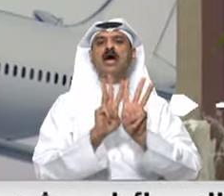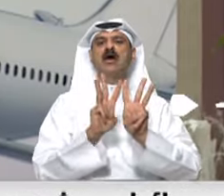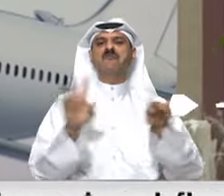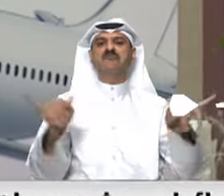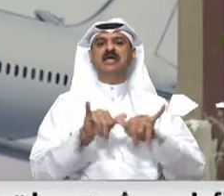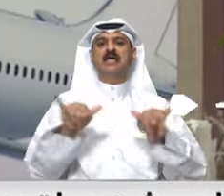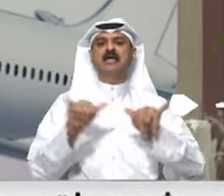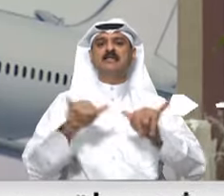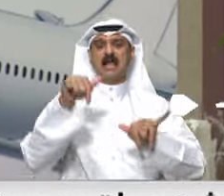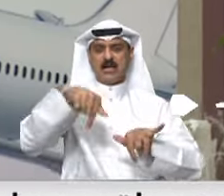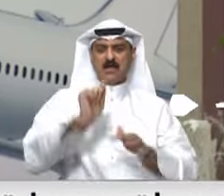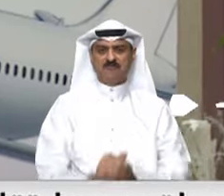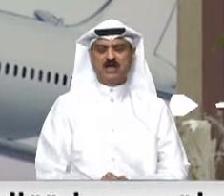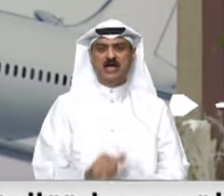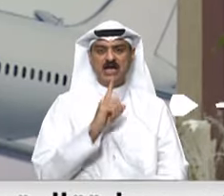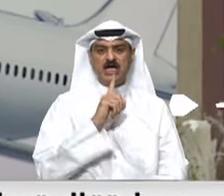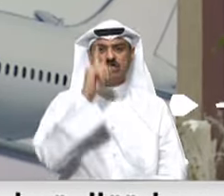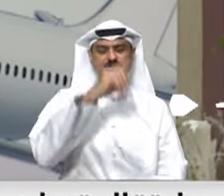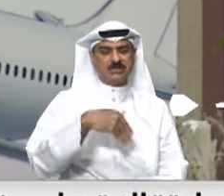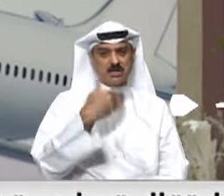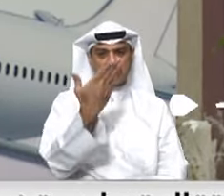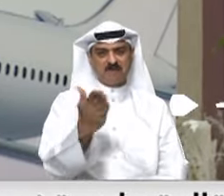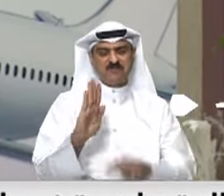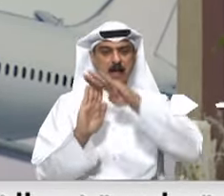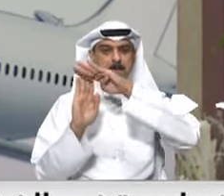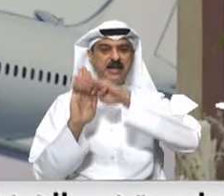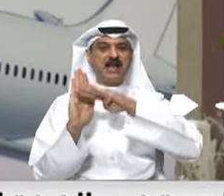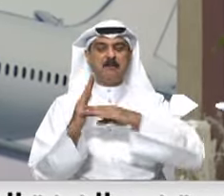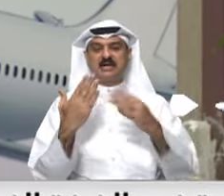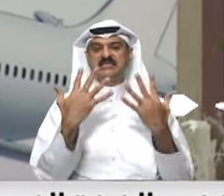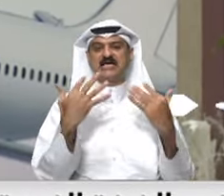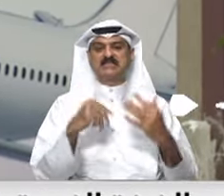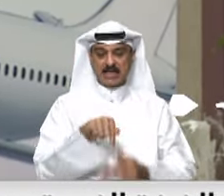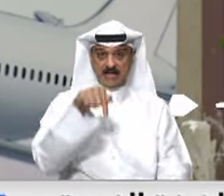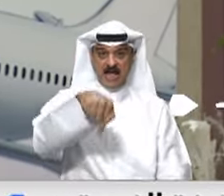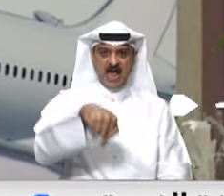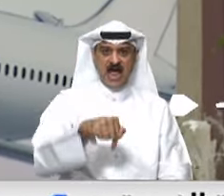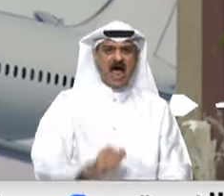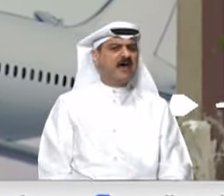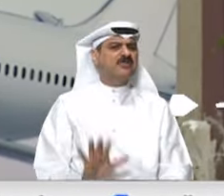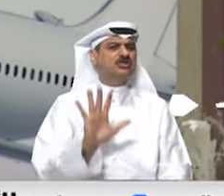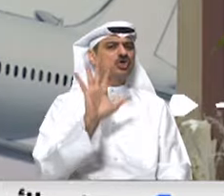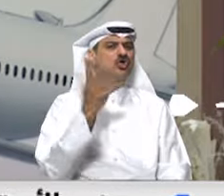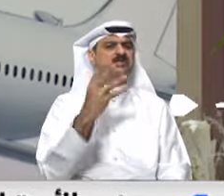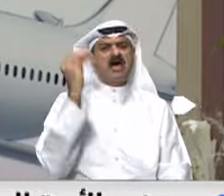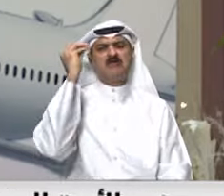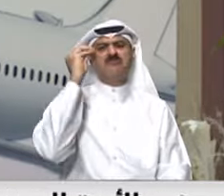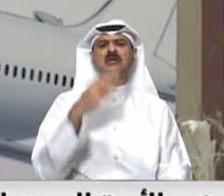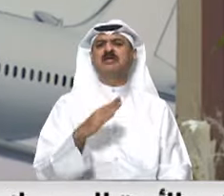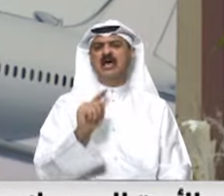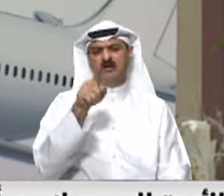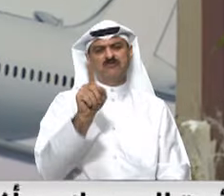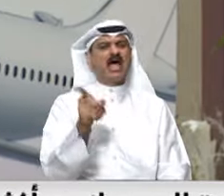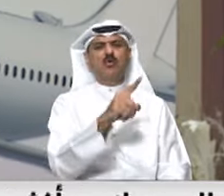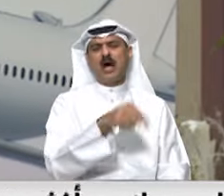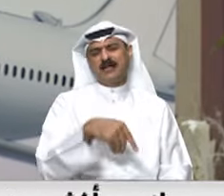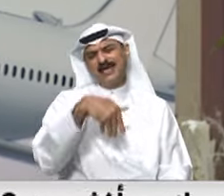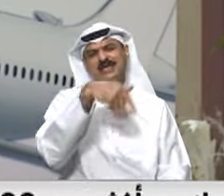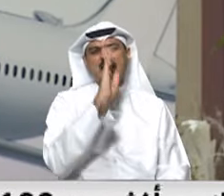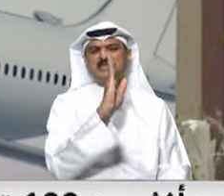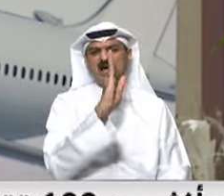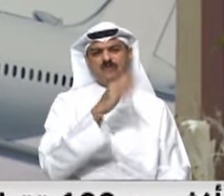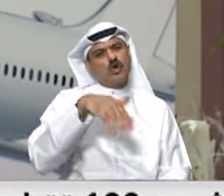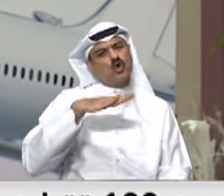وقريبا جدا ربطها الى سهل هذه الخريطه التفاعليه انه يصل الانسان يدش